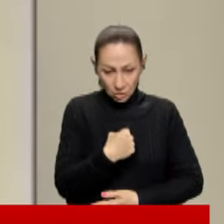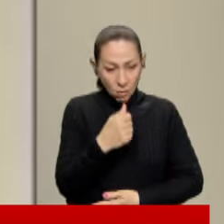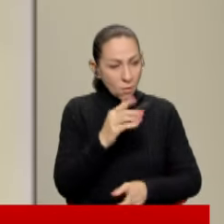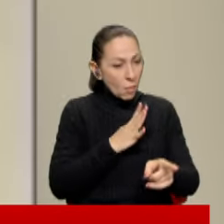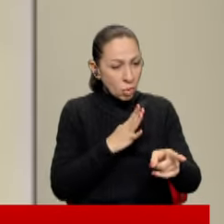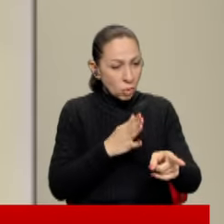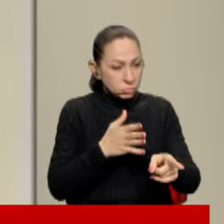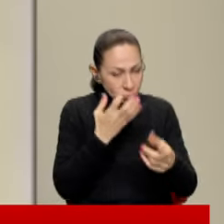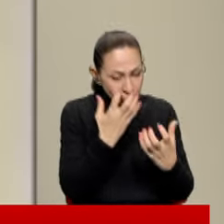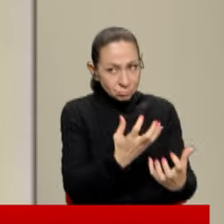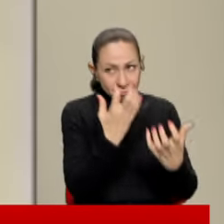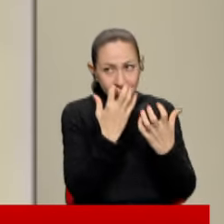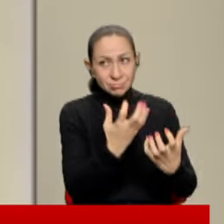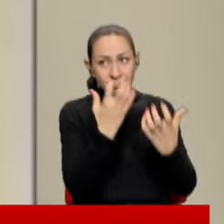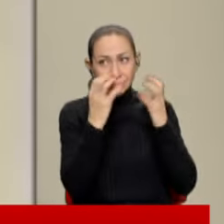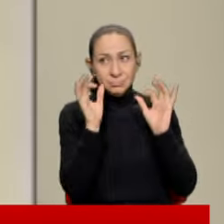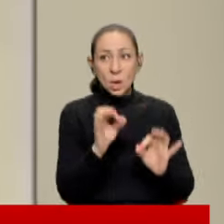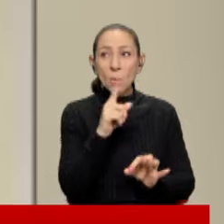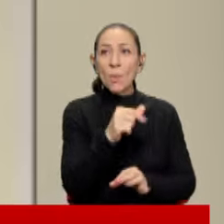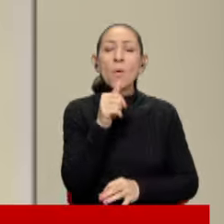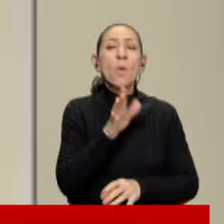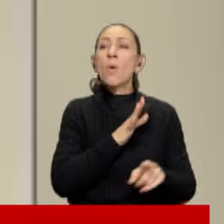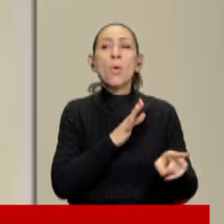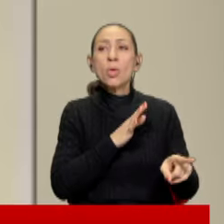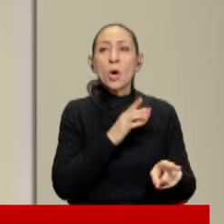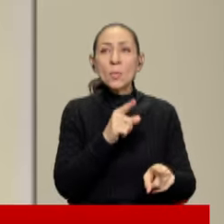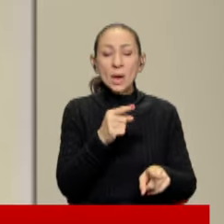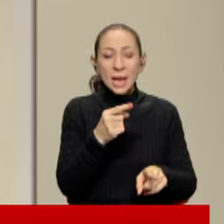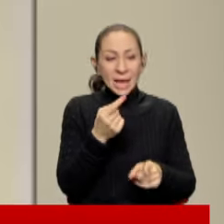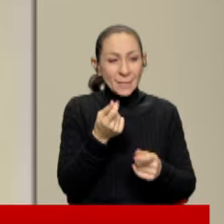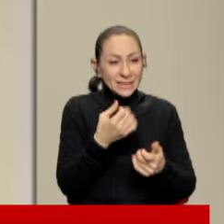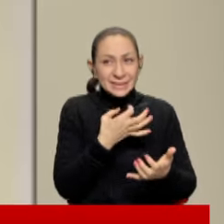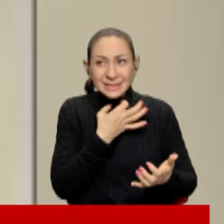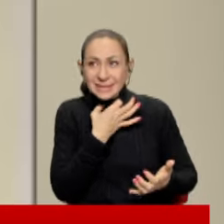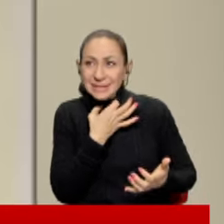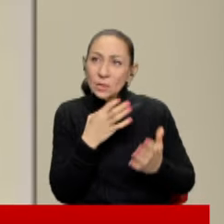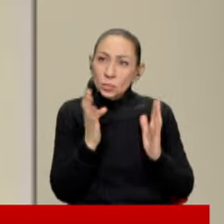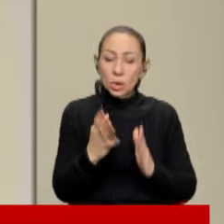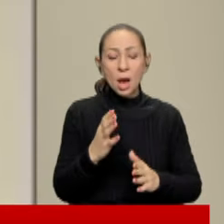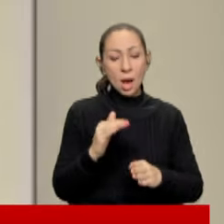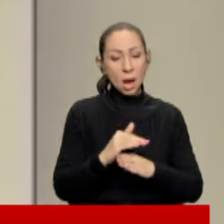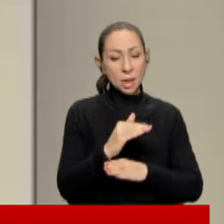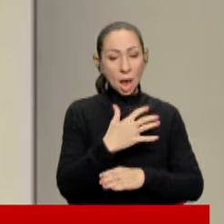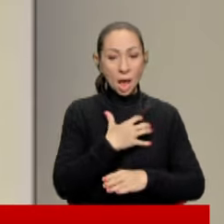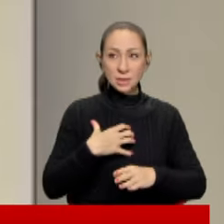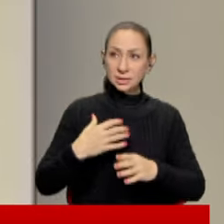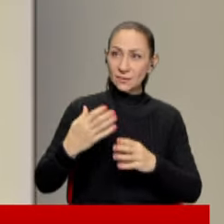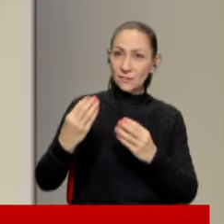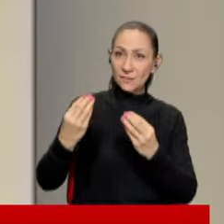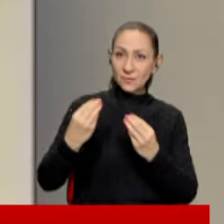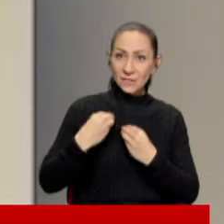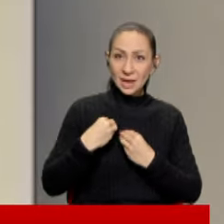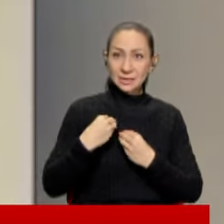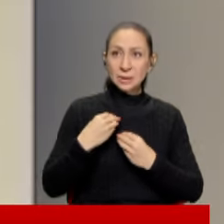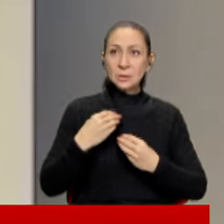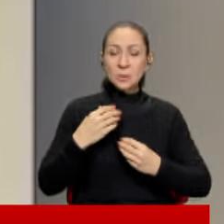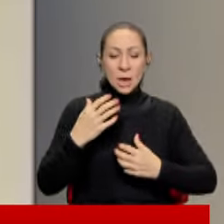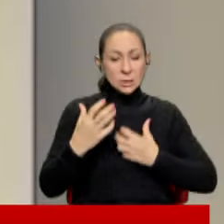oğlunu büyütmeye başlıyor. Bu oğlan bu imkansızlıklar içinde hayata annesinin verdiği